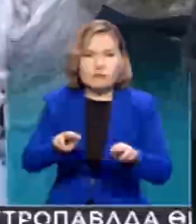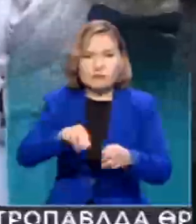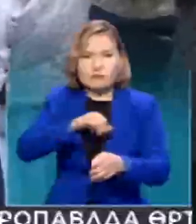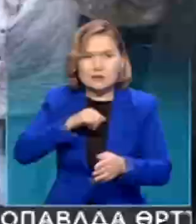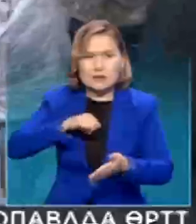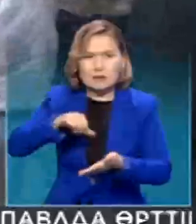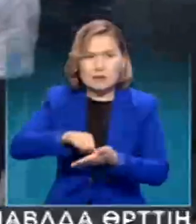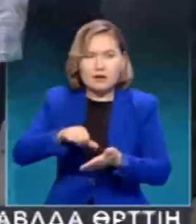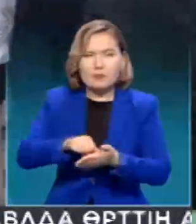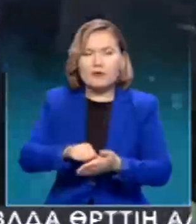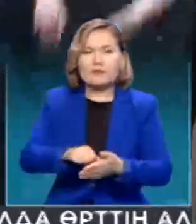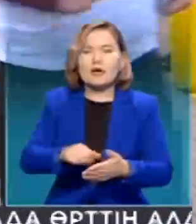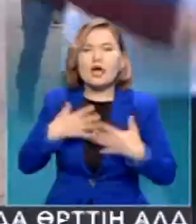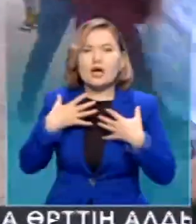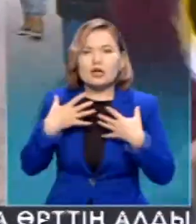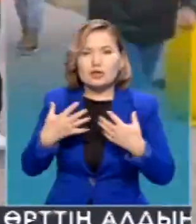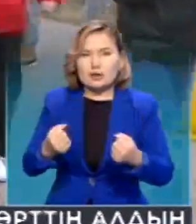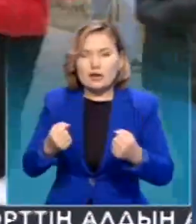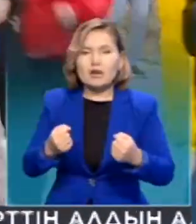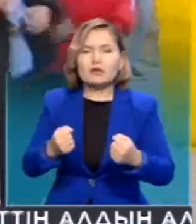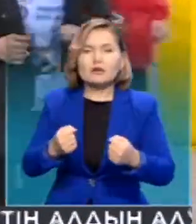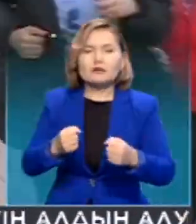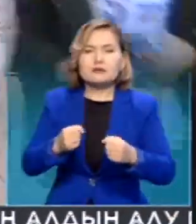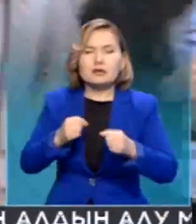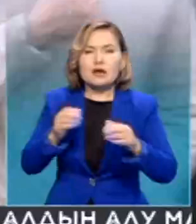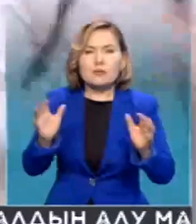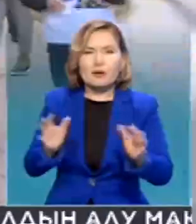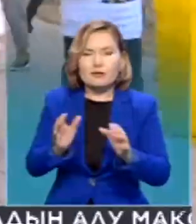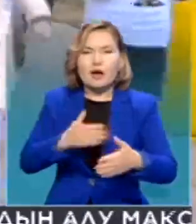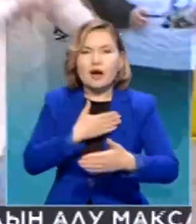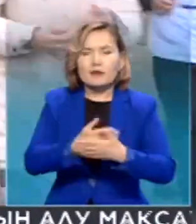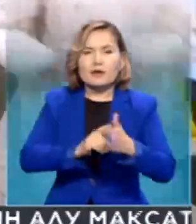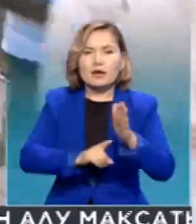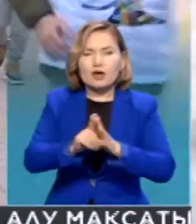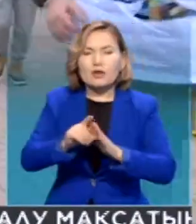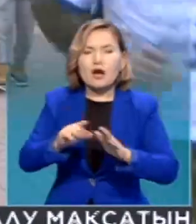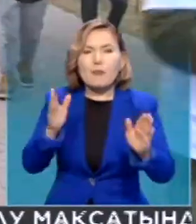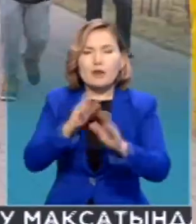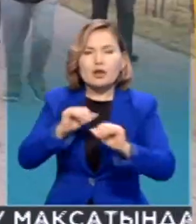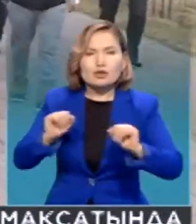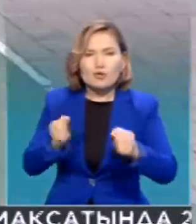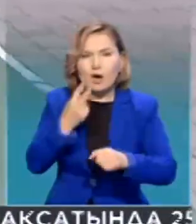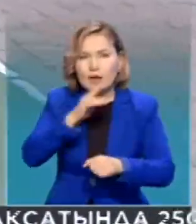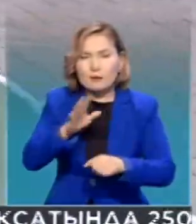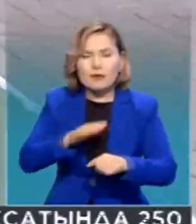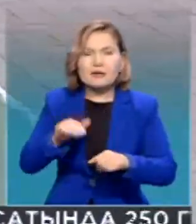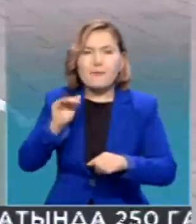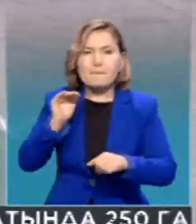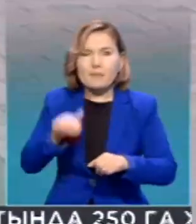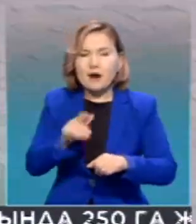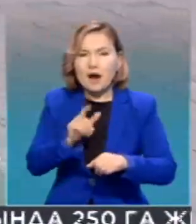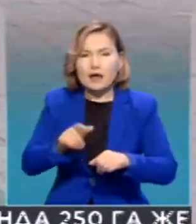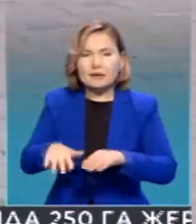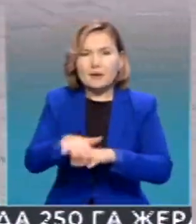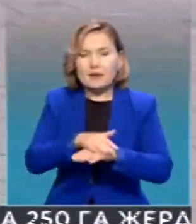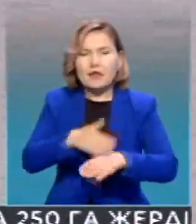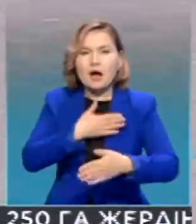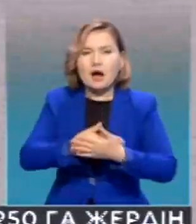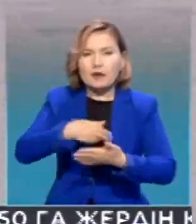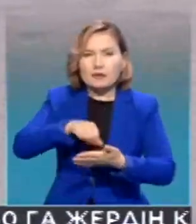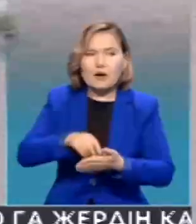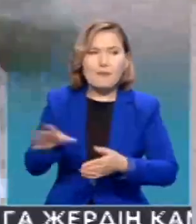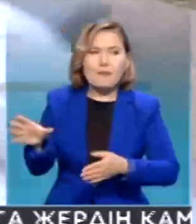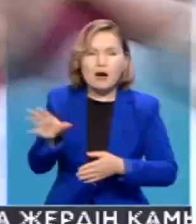іске денсаулық акциясы басталды. Күннің суықтығына қарамастан мыңға жуық қала тұрғыны қазір акцияға қатысып жатыр.